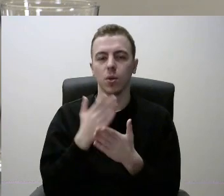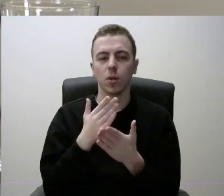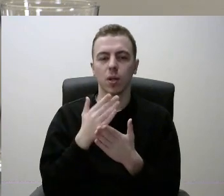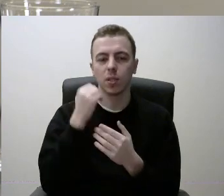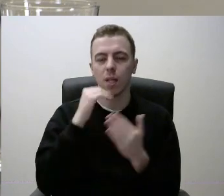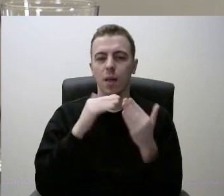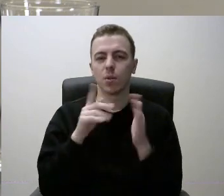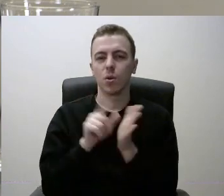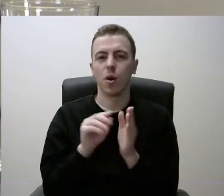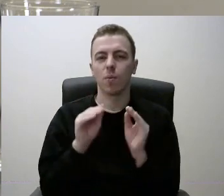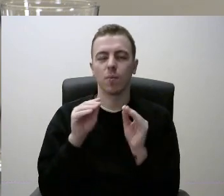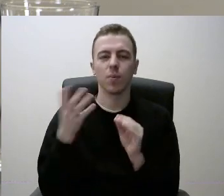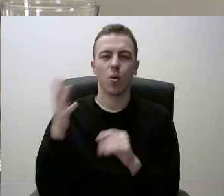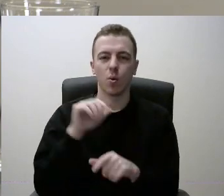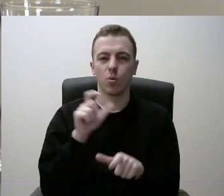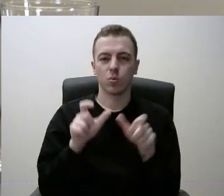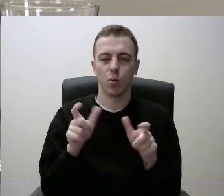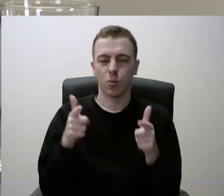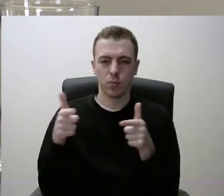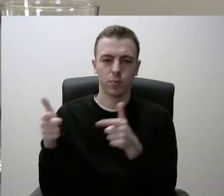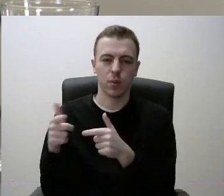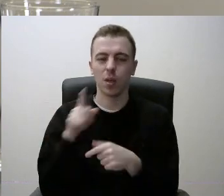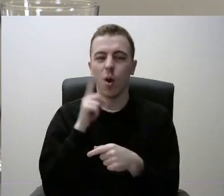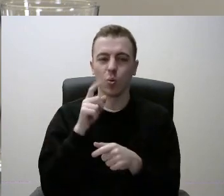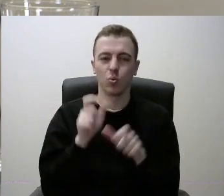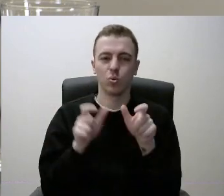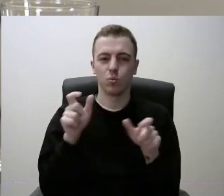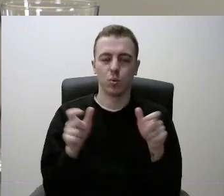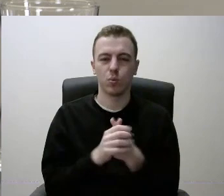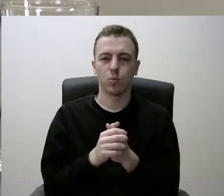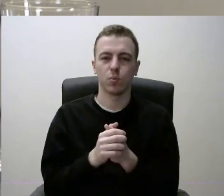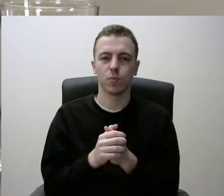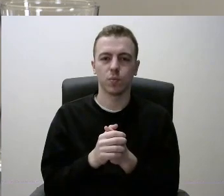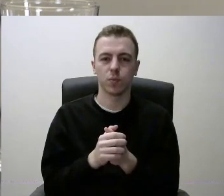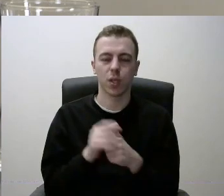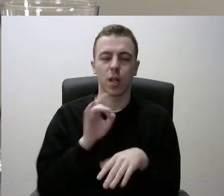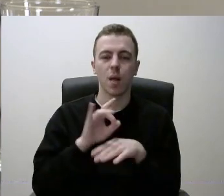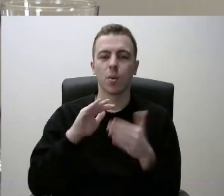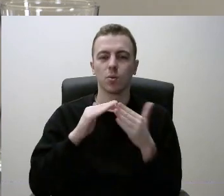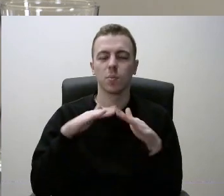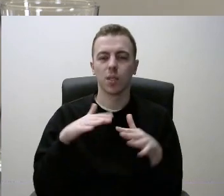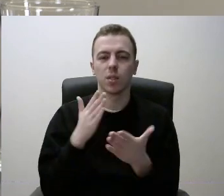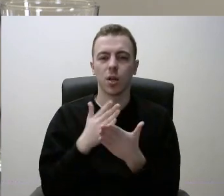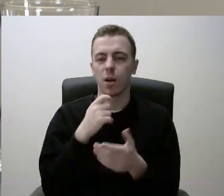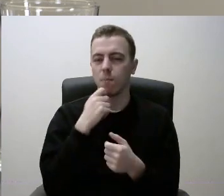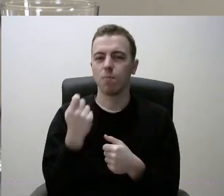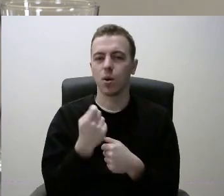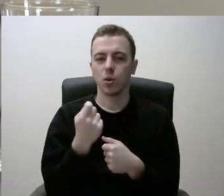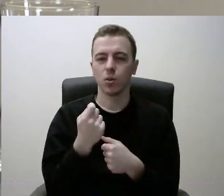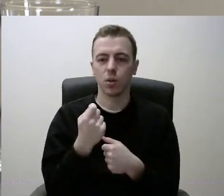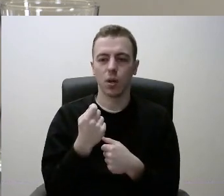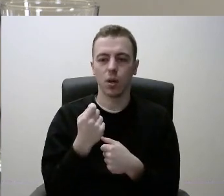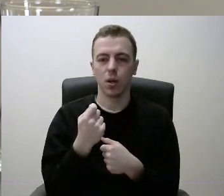atsirasti daugiau gyventojų, ypatingai jaunų žmonių, tai yra Klaipėdos mieste yra nemažai erdvių,